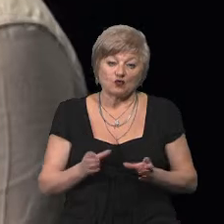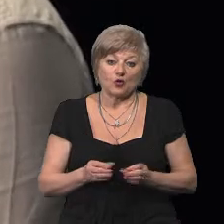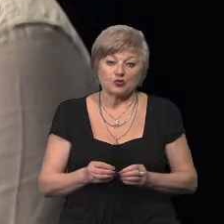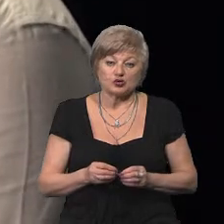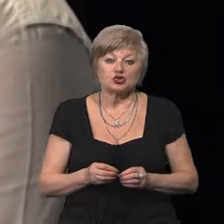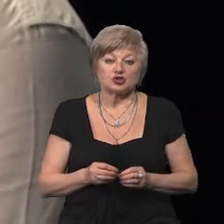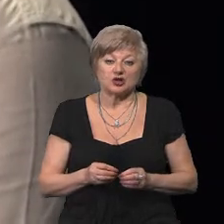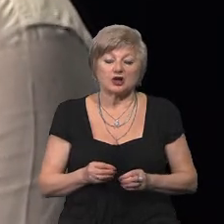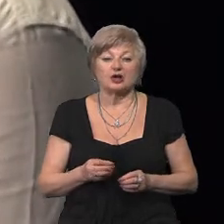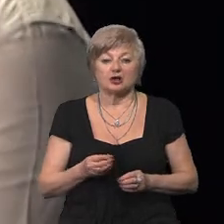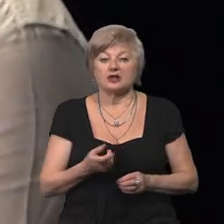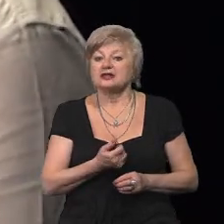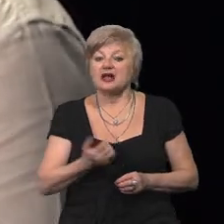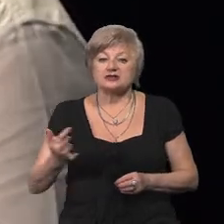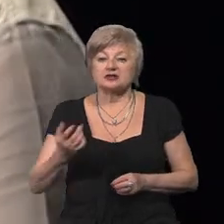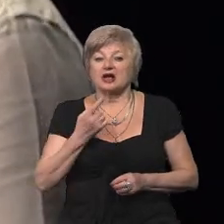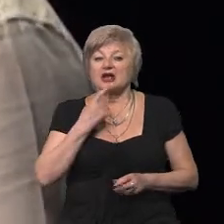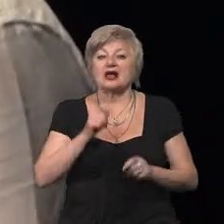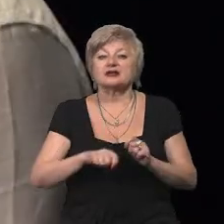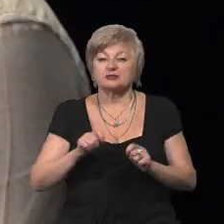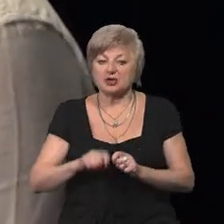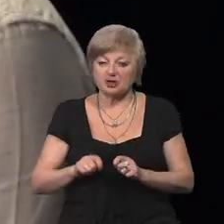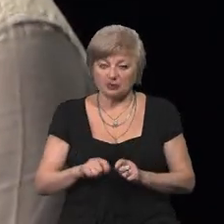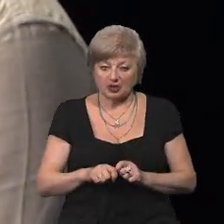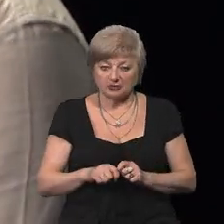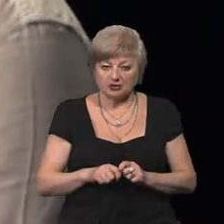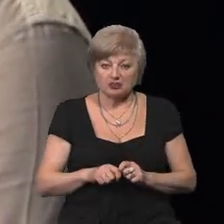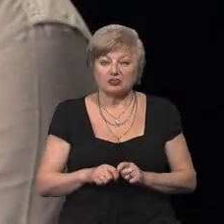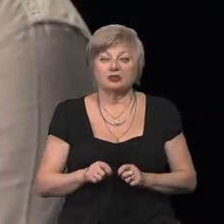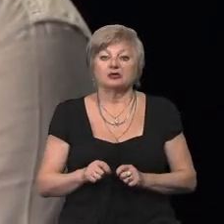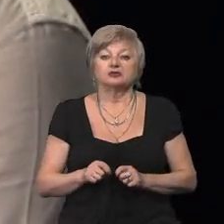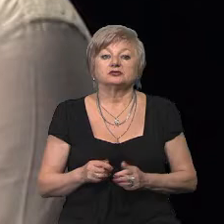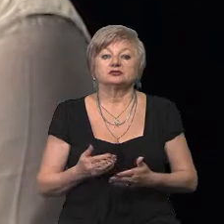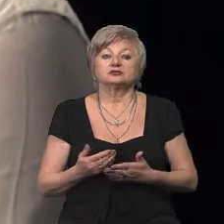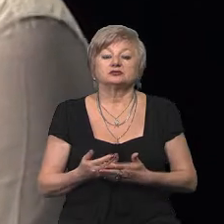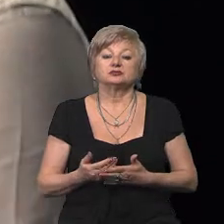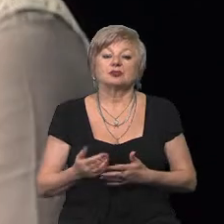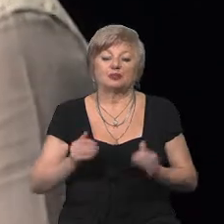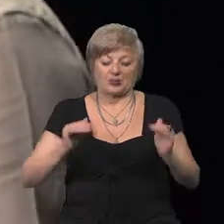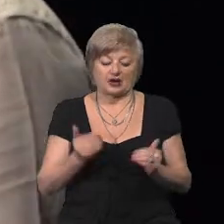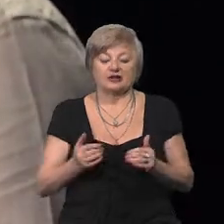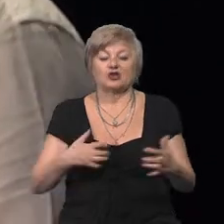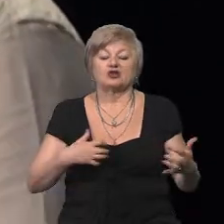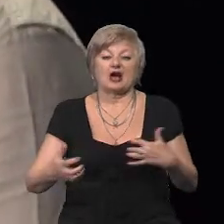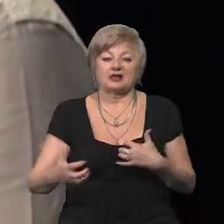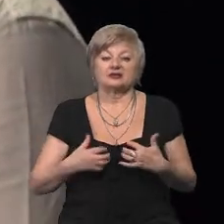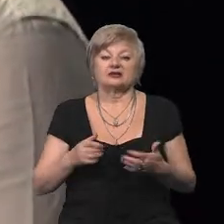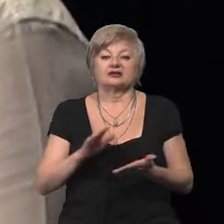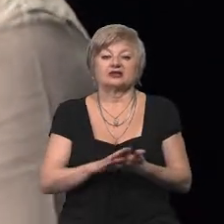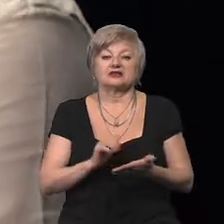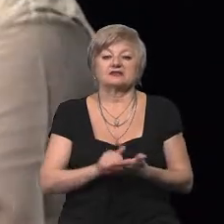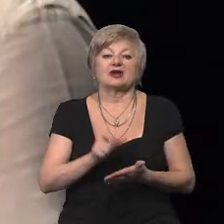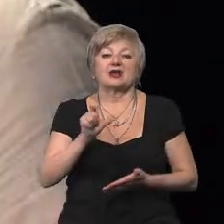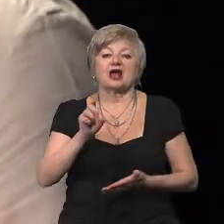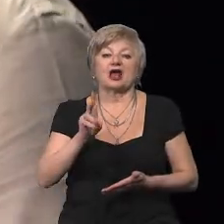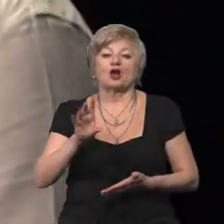из экспериментов. Мы сыграли «Маленькие семейные тайны» под открытым небом в формате эко-театра. Ну, мы его так себе представили, эко. Почему? Потому